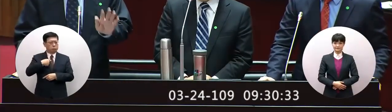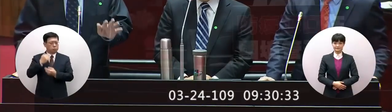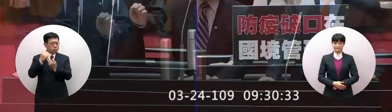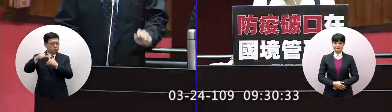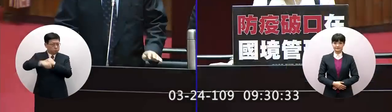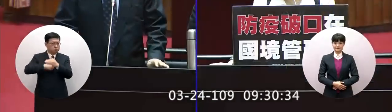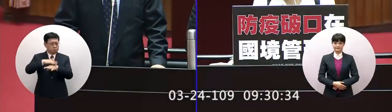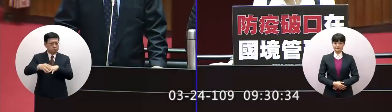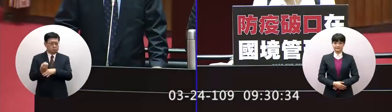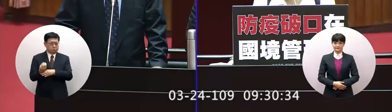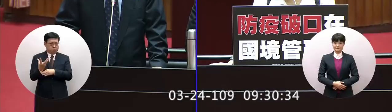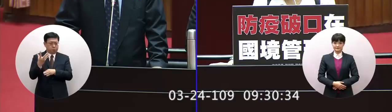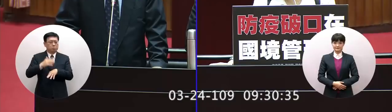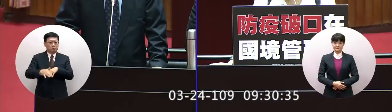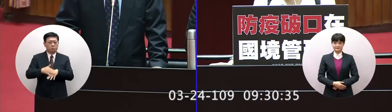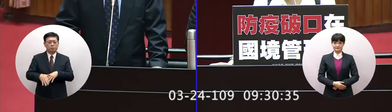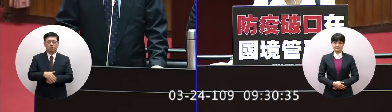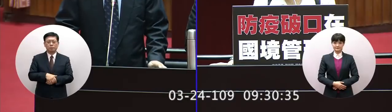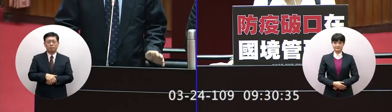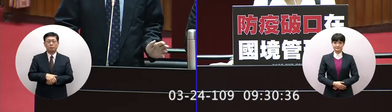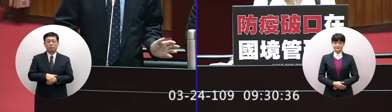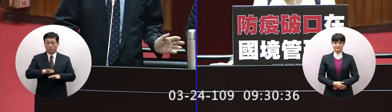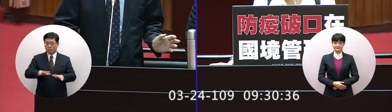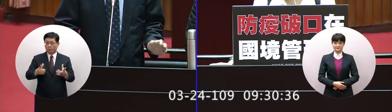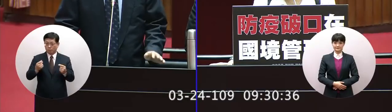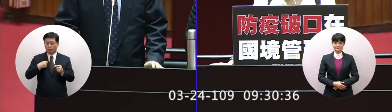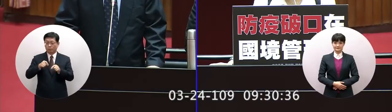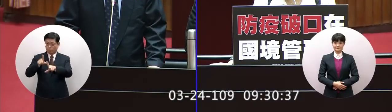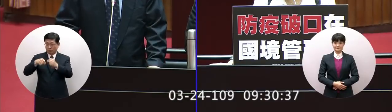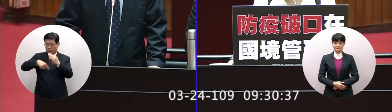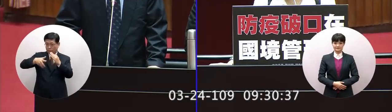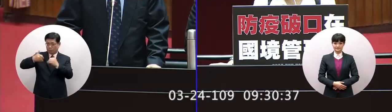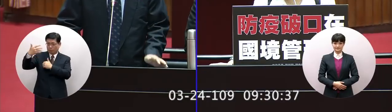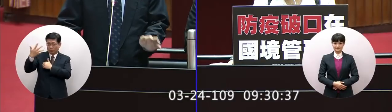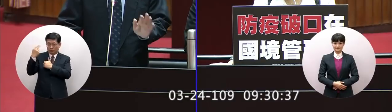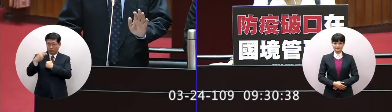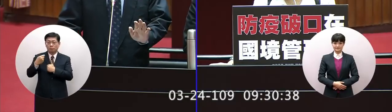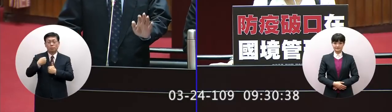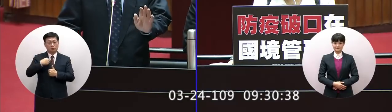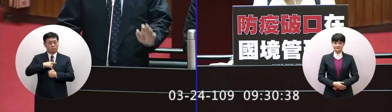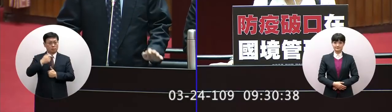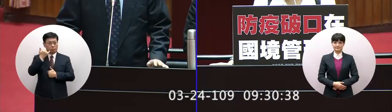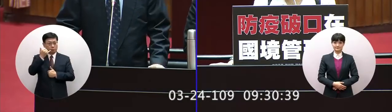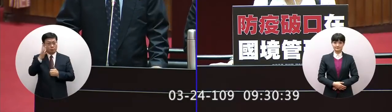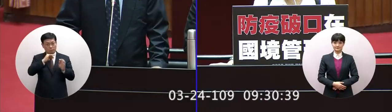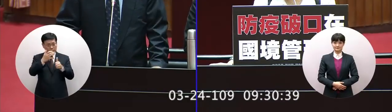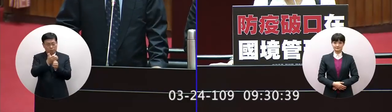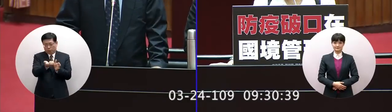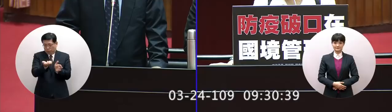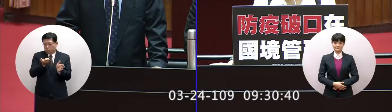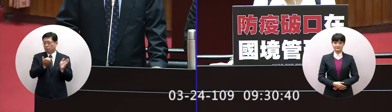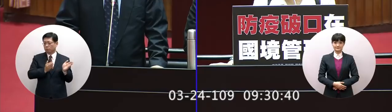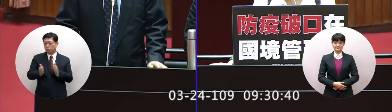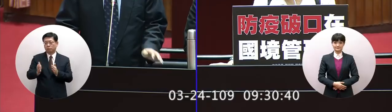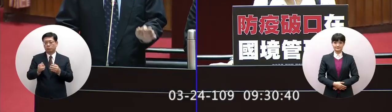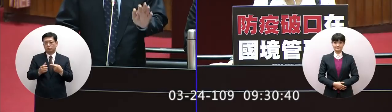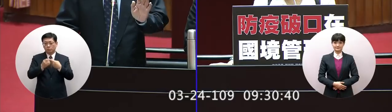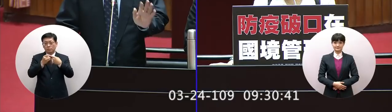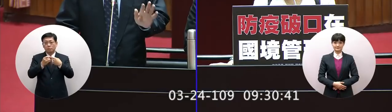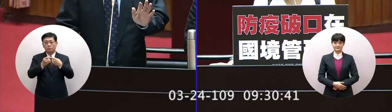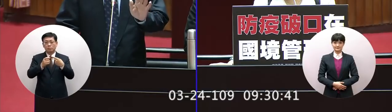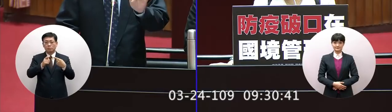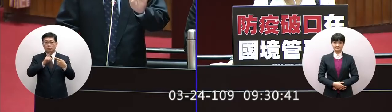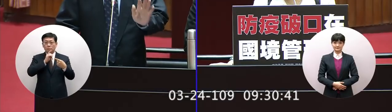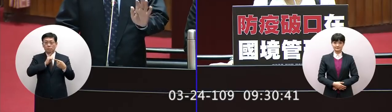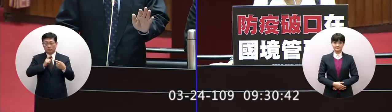偷渡一定会一直去严重，所以说也遵照着院长的指示啊，海巡署做了一些超前的部署。第一个，我们就